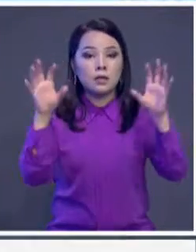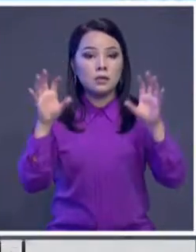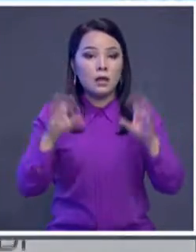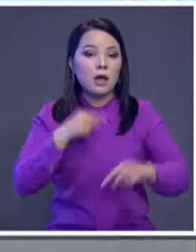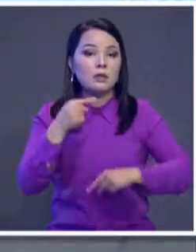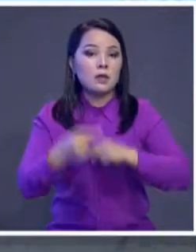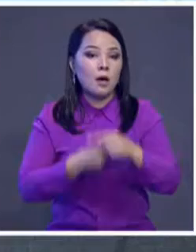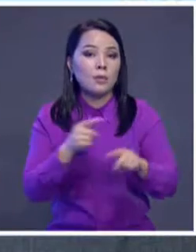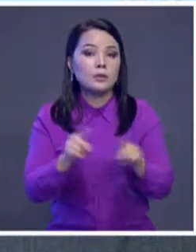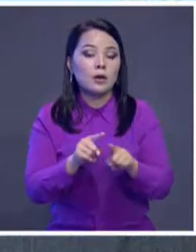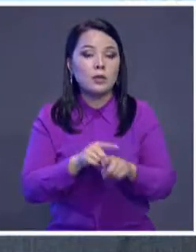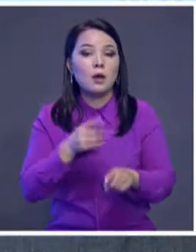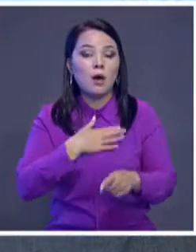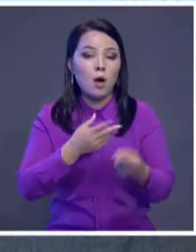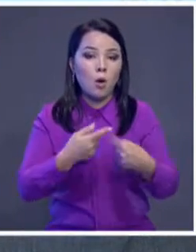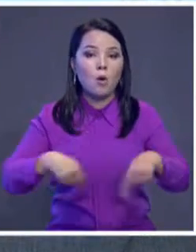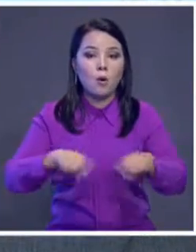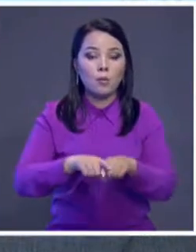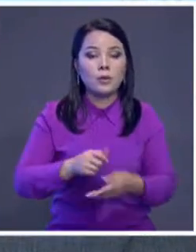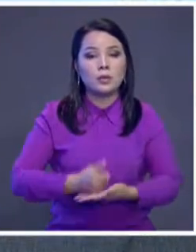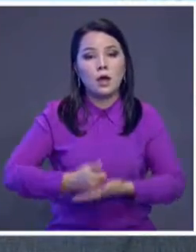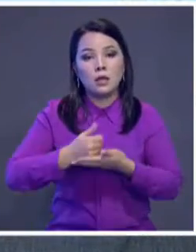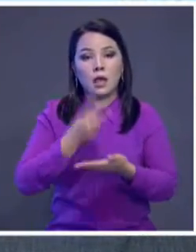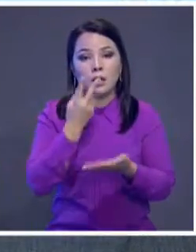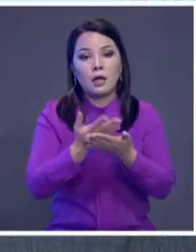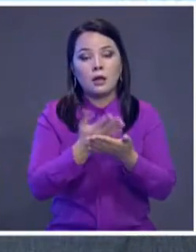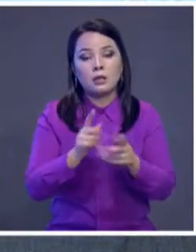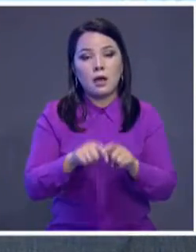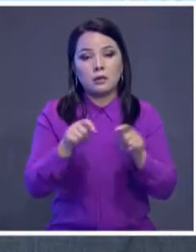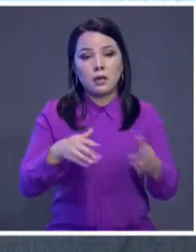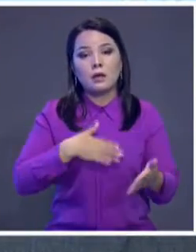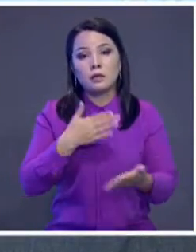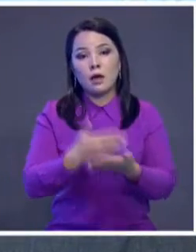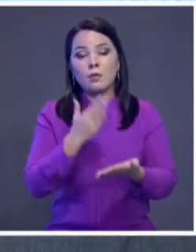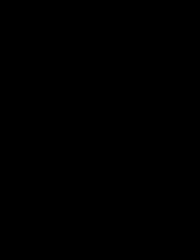біздің мемлекеттің қоғамның дағы рөлін арттыруға қосатын үлесі зор іс-шара деп ойлаймыз.